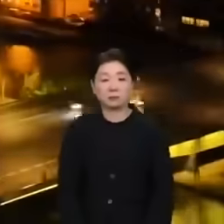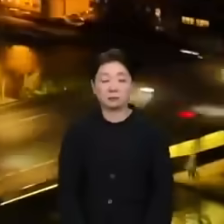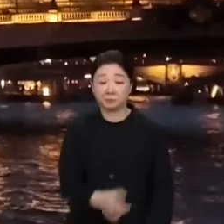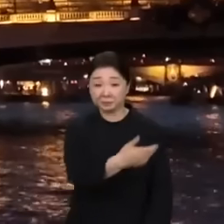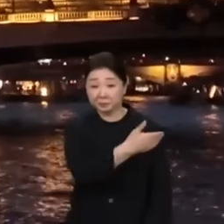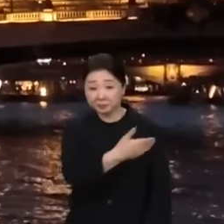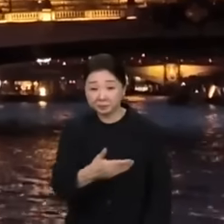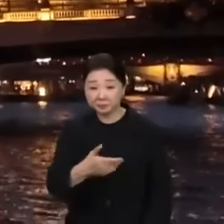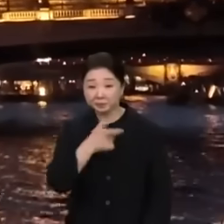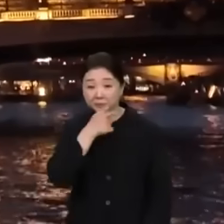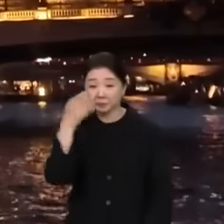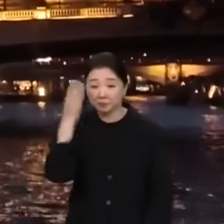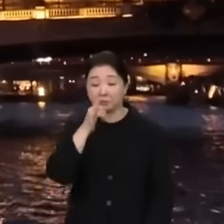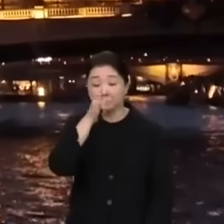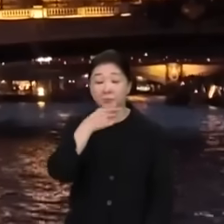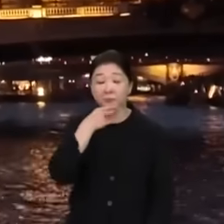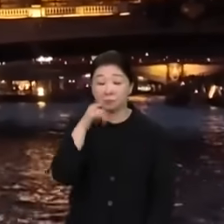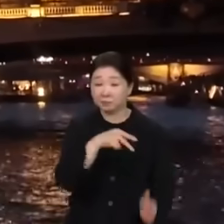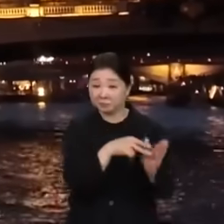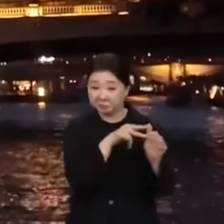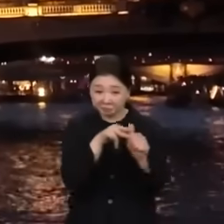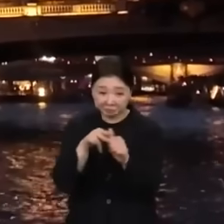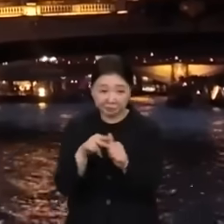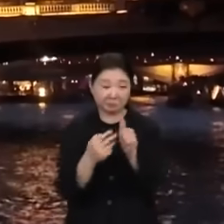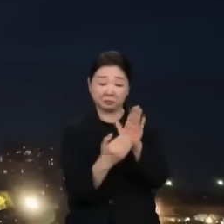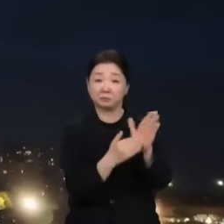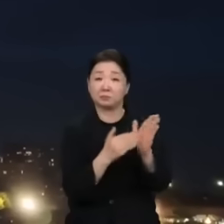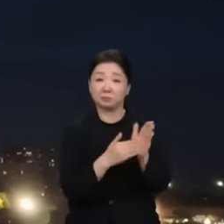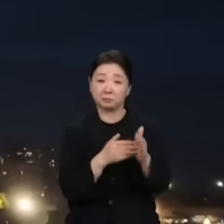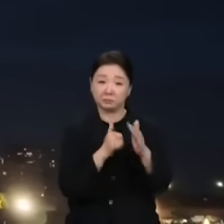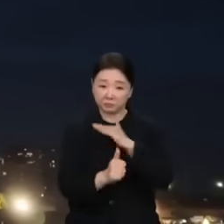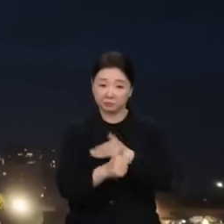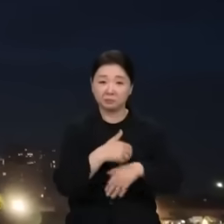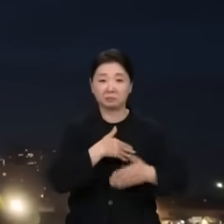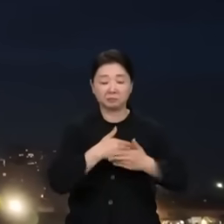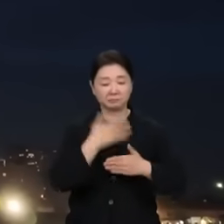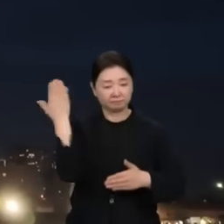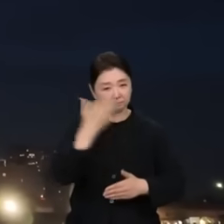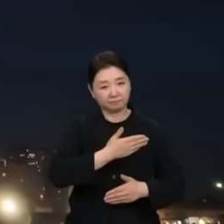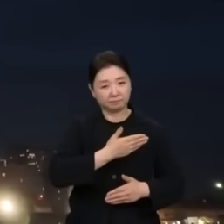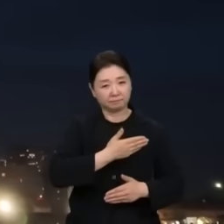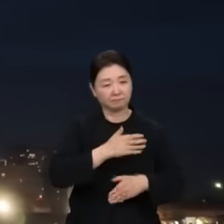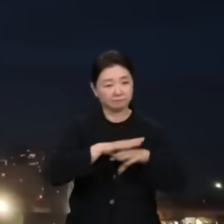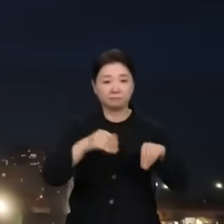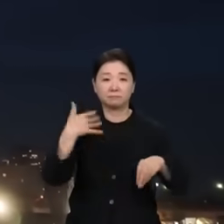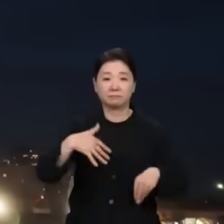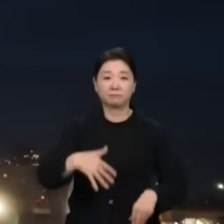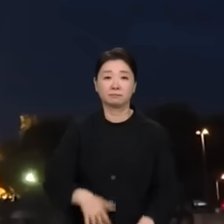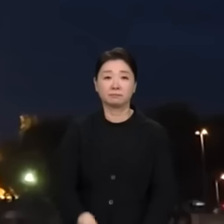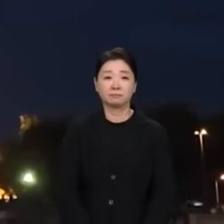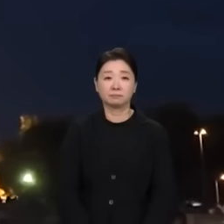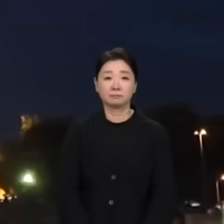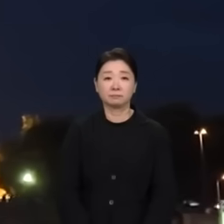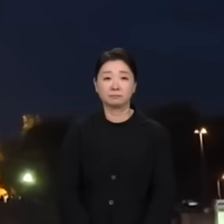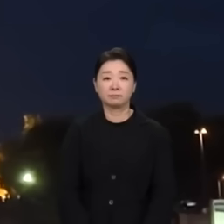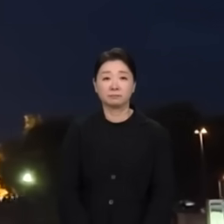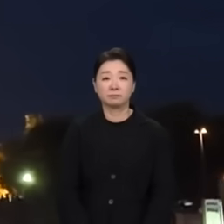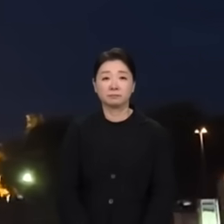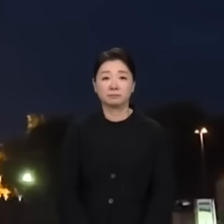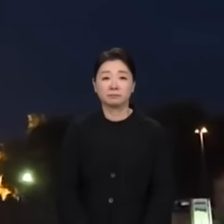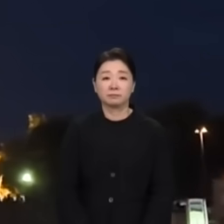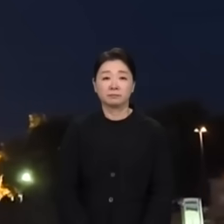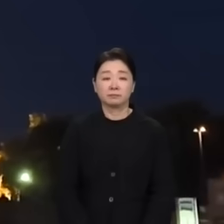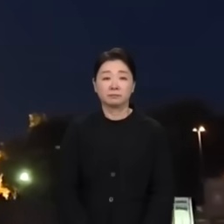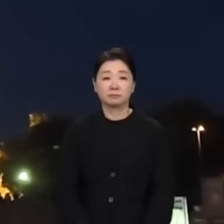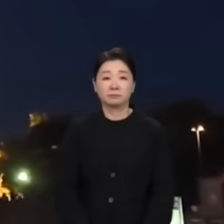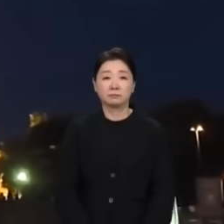센강 수질에 대한 정보 역시 차단되면서 선수들의 불안도 말끔히 해소되지 않았습니다. 파리에서 JTBC